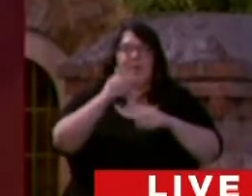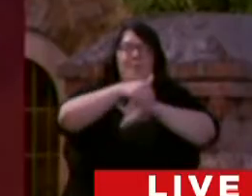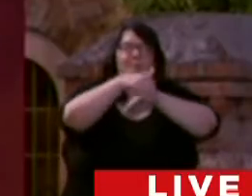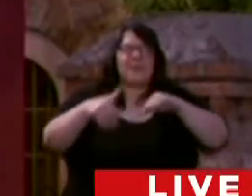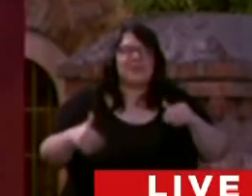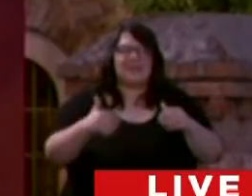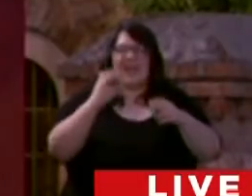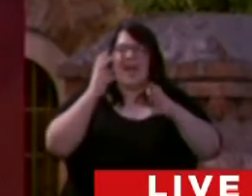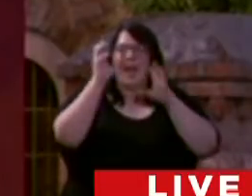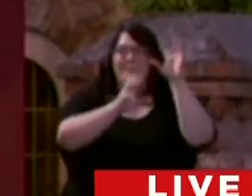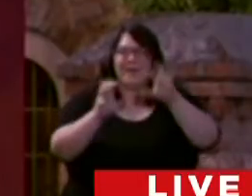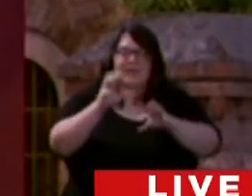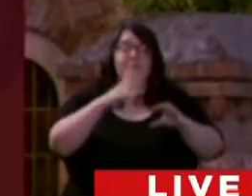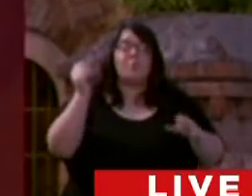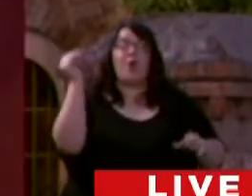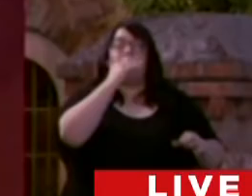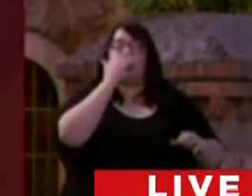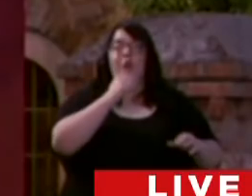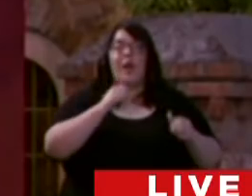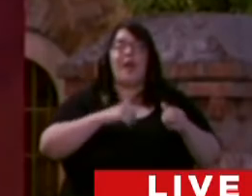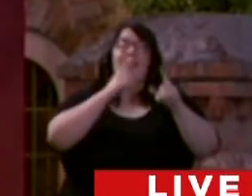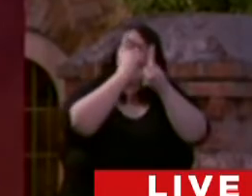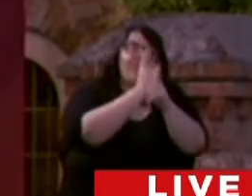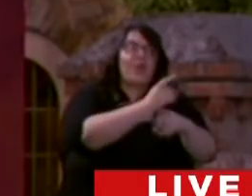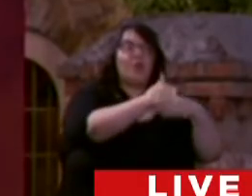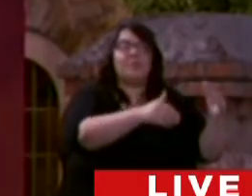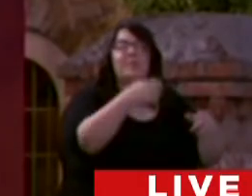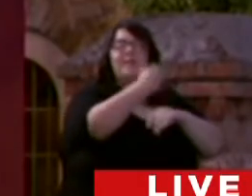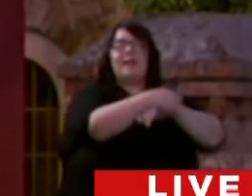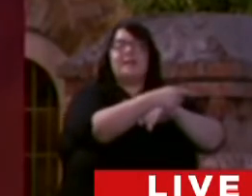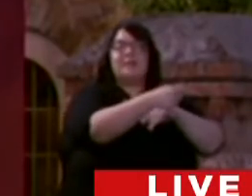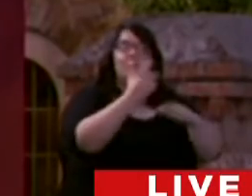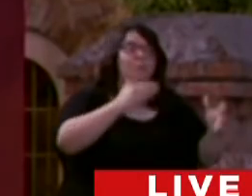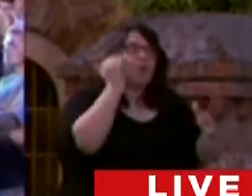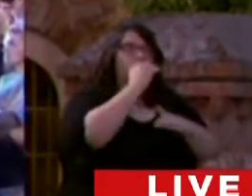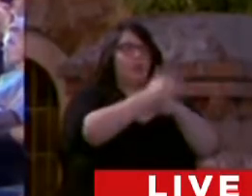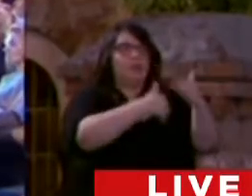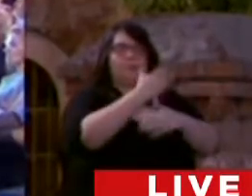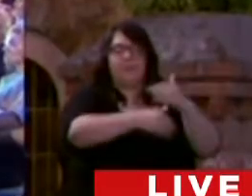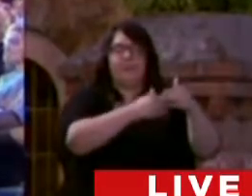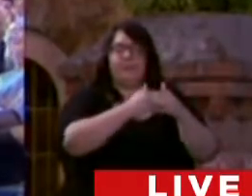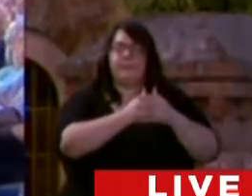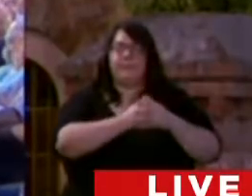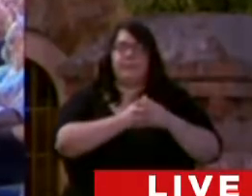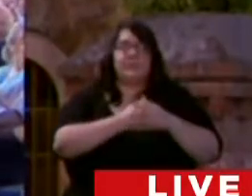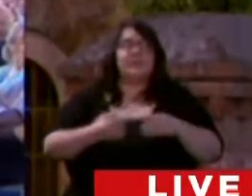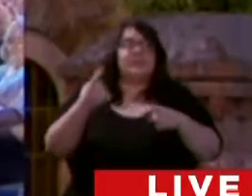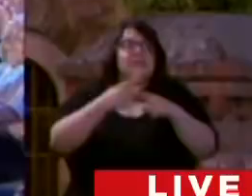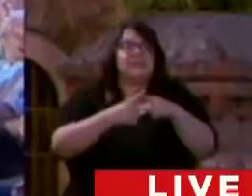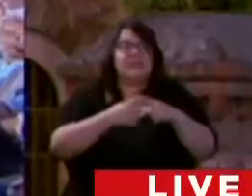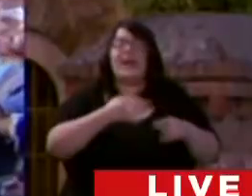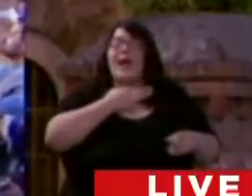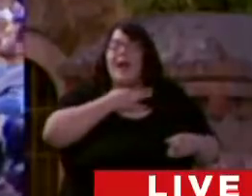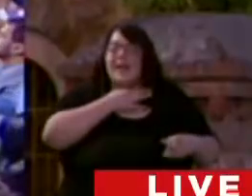θα εκδικάζονται γρήγορα σε ειδικά τμήματα δικαστηρίων. Αλλά δεν αρκεί μόνο αυτό. Χρειάζεται και πολιτική